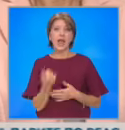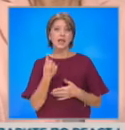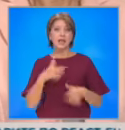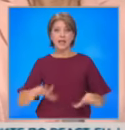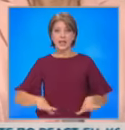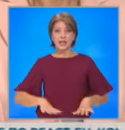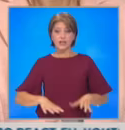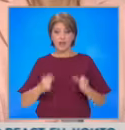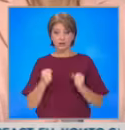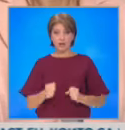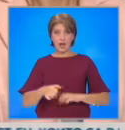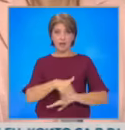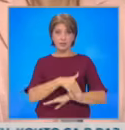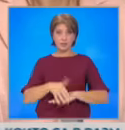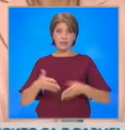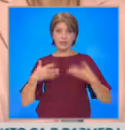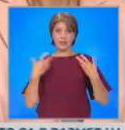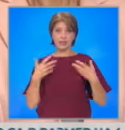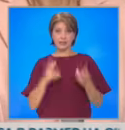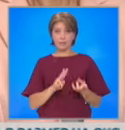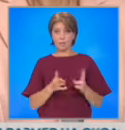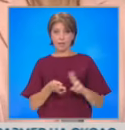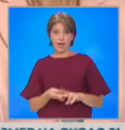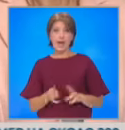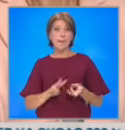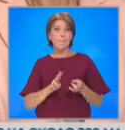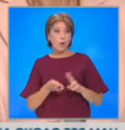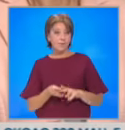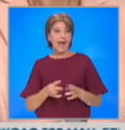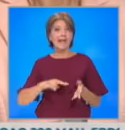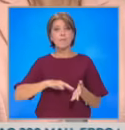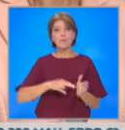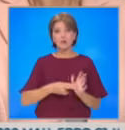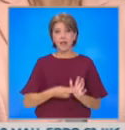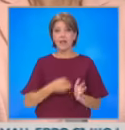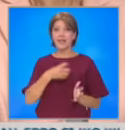и искаха тази промяна. Нито промяна на модела ГЕРБ можем да